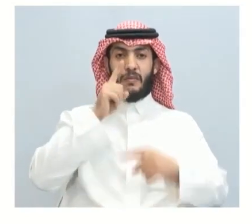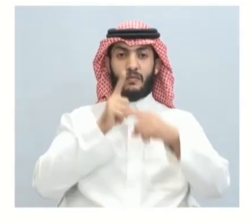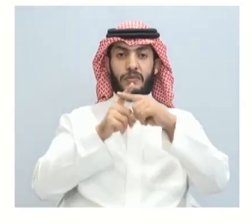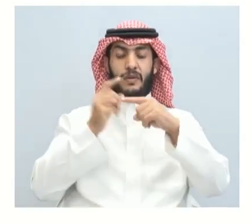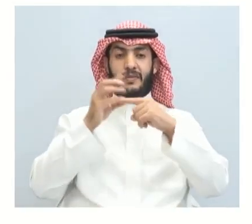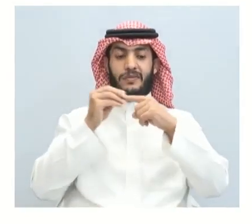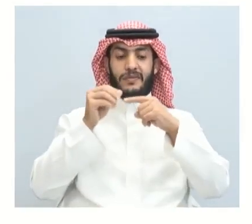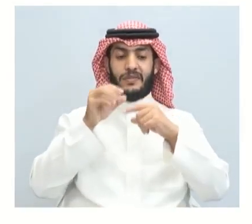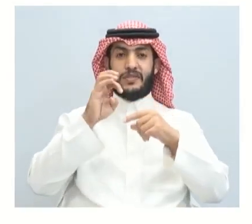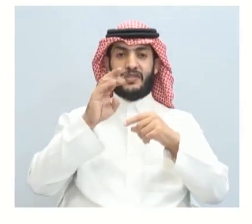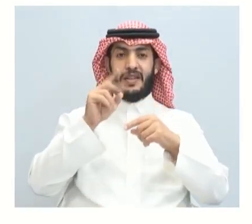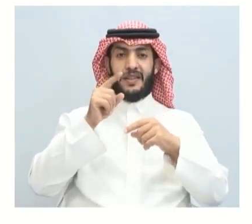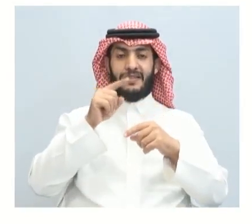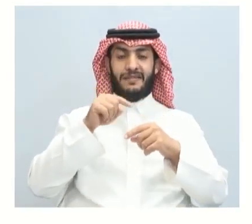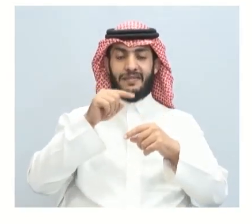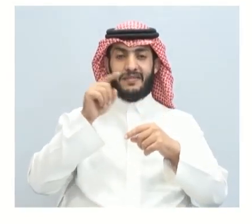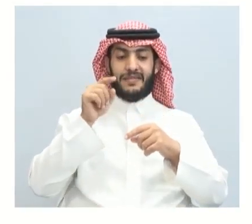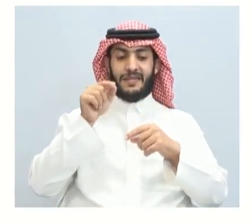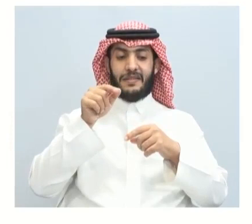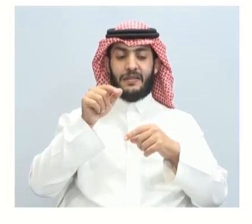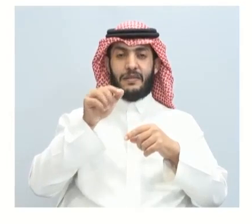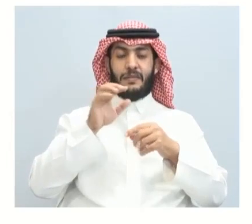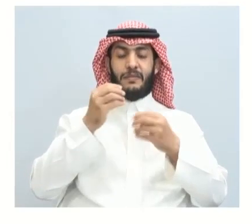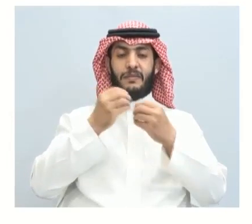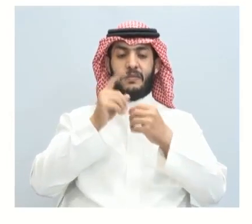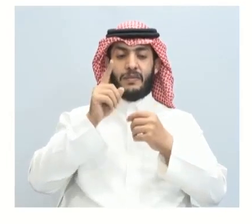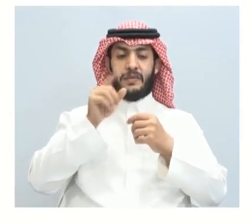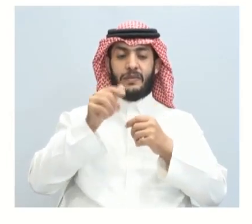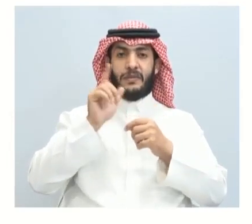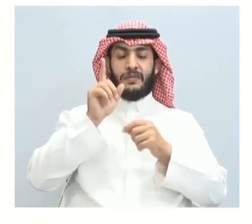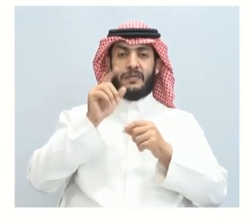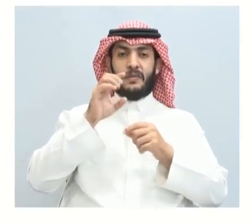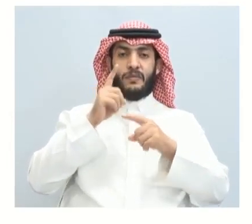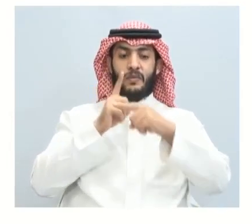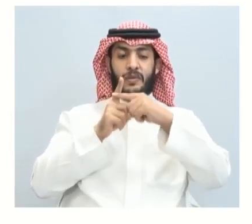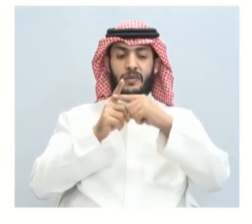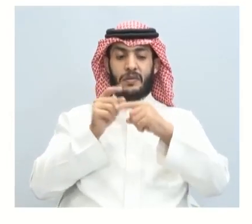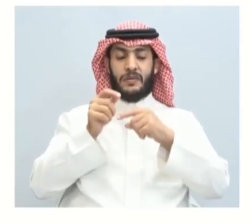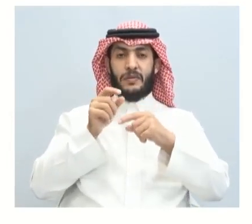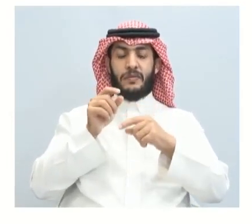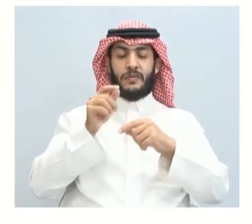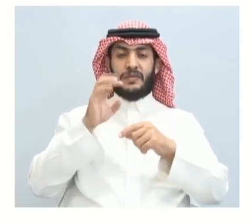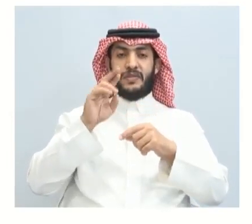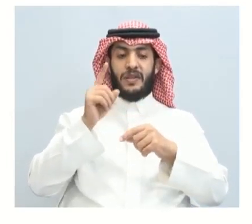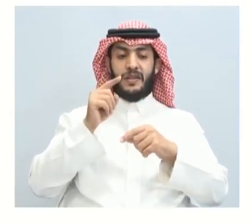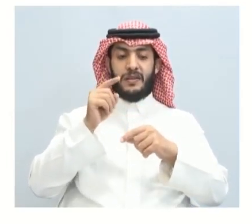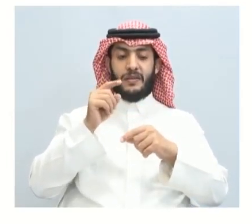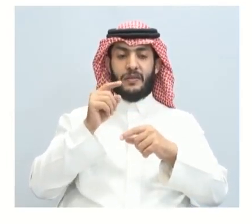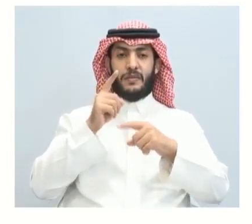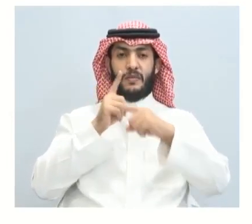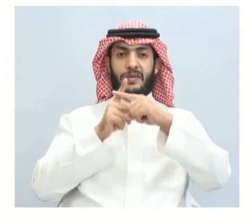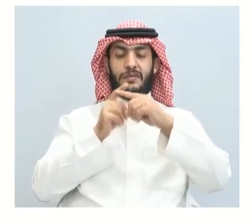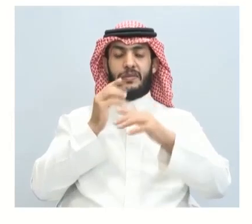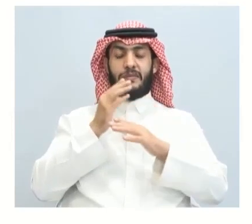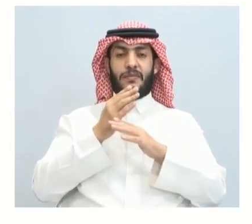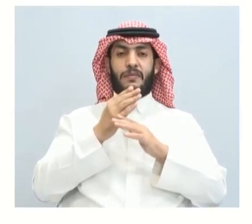ناقصا الجذر ولكن لاحظ ان الجذر هنا معرف فقط في الجه الهه الموجبه فبالتالي ناخذ فقط الجذر الموجب